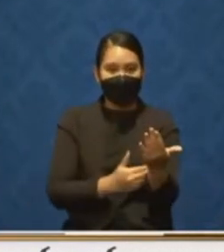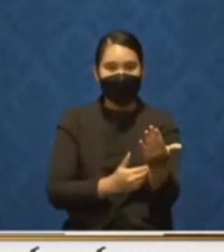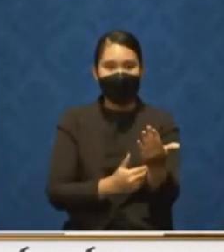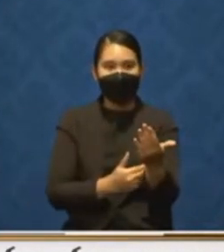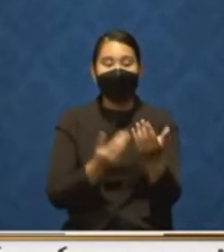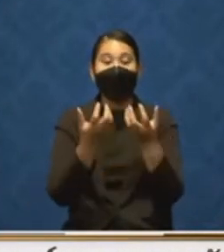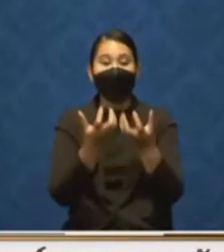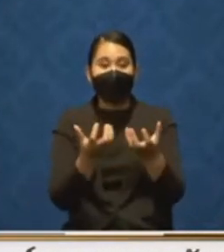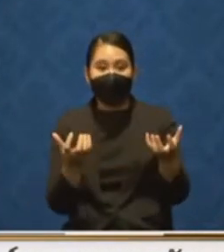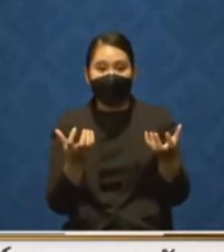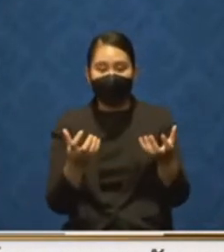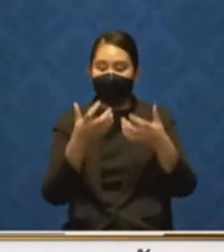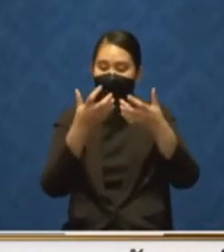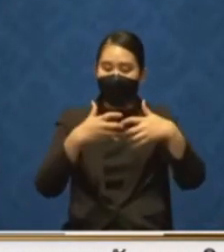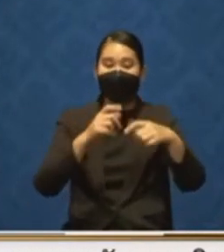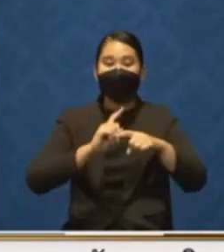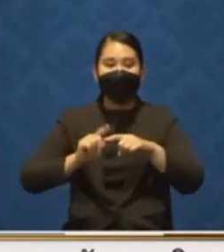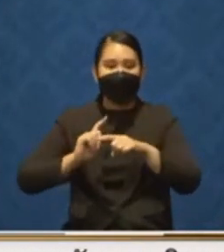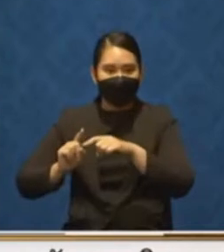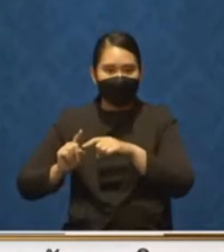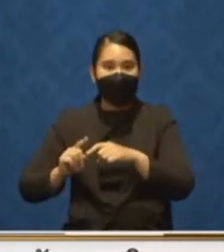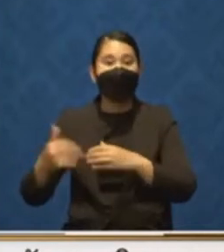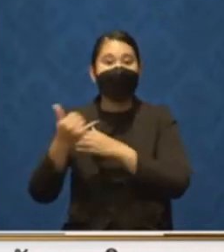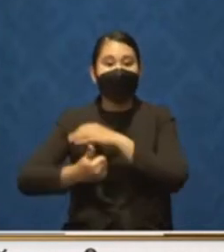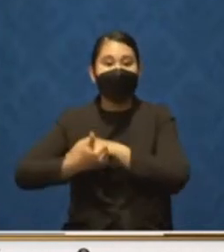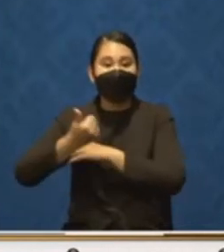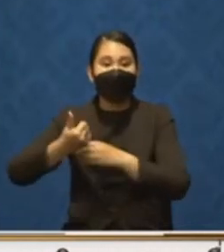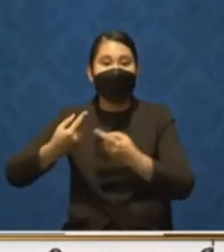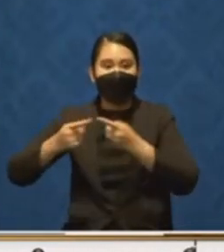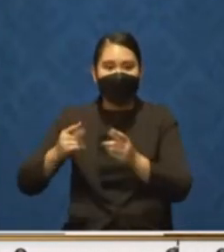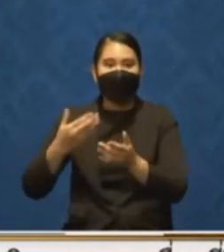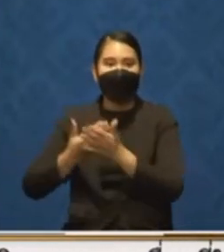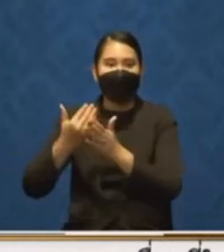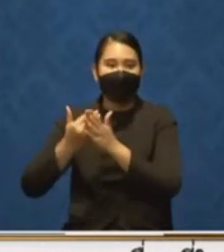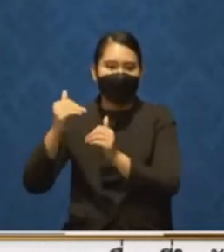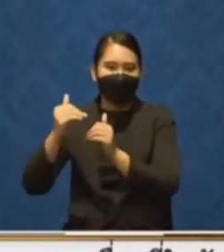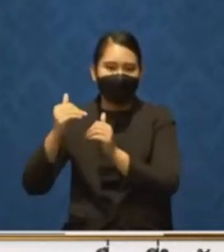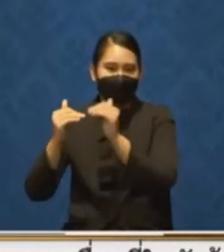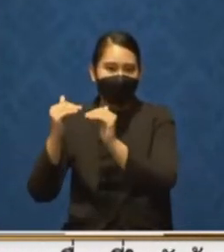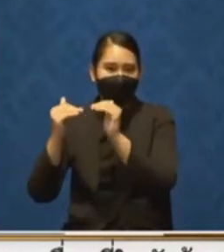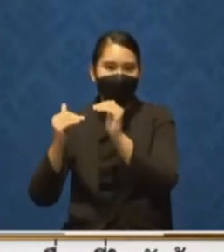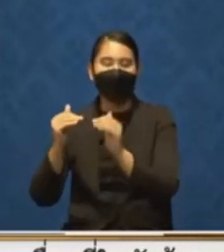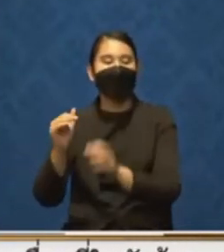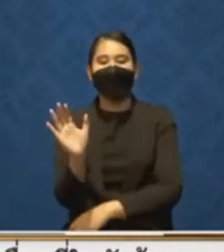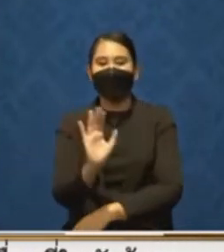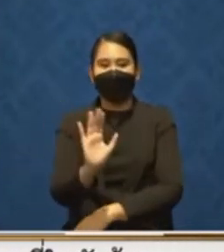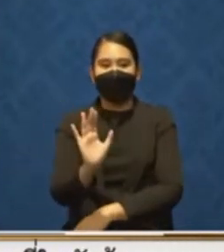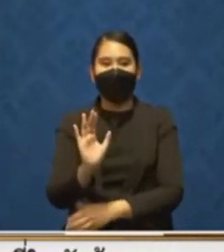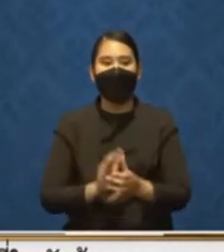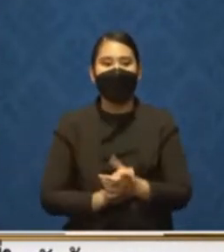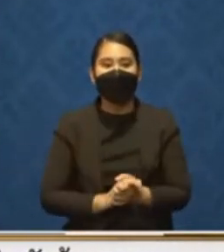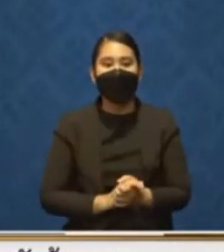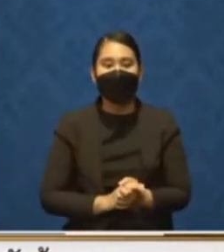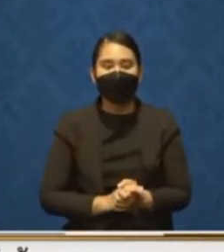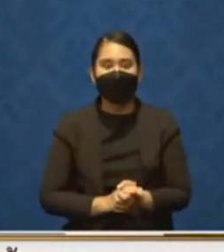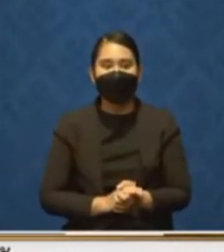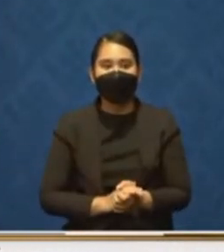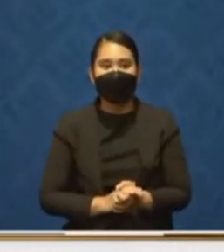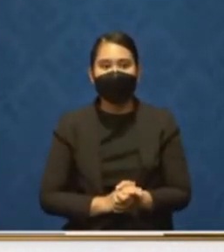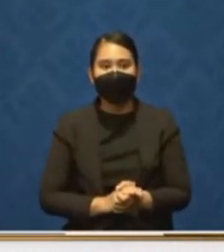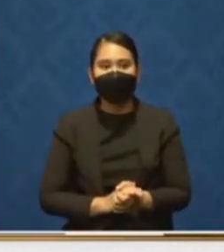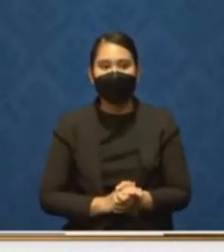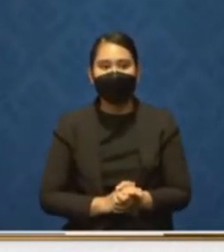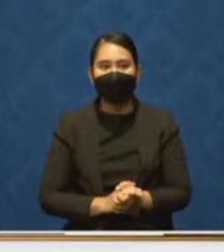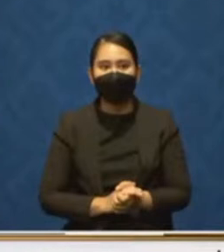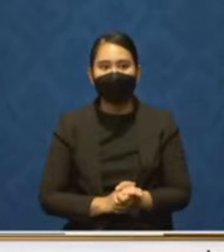ธุระคอหน้าการดูการที่แตกต่างกันของทั้งประเทศอื่นจึงไม่สามารถจะเปรียบเทียบราคากันได้มากนะแต่นะครับในส่งให้ดู AVที่สอนป.ร่วมงานวิจัย